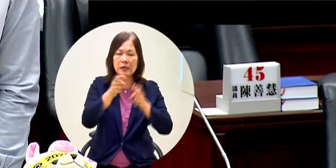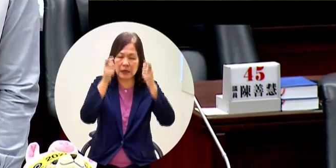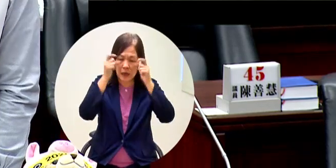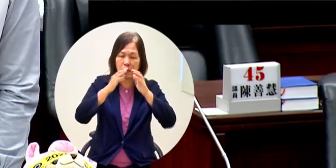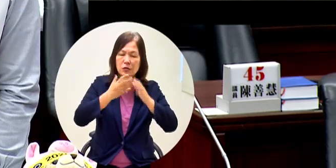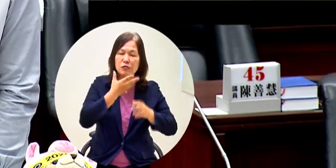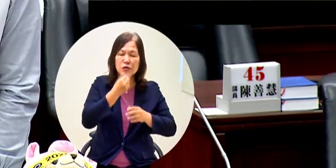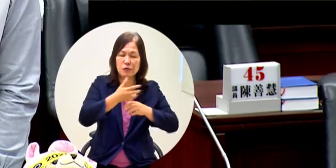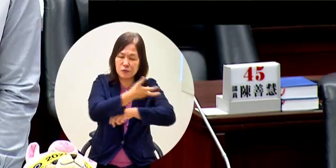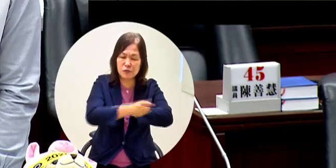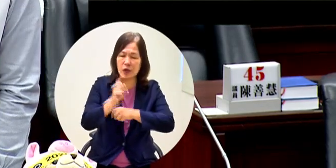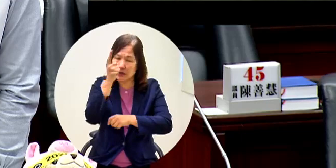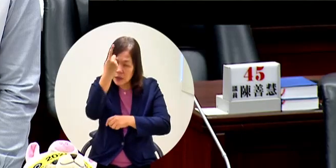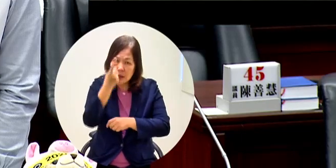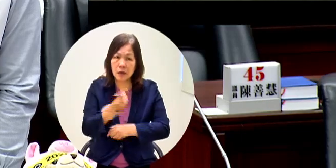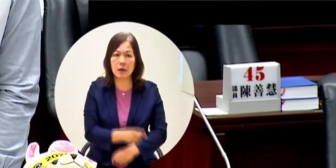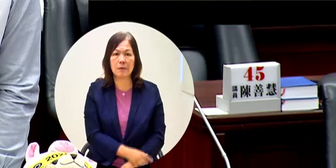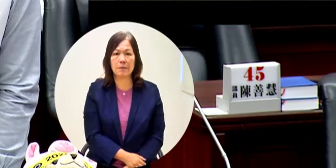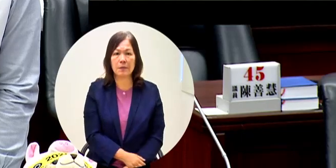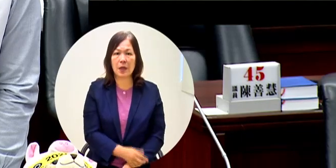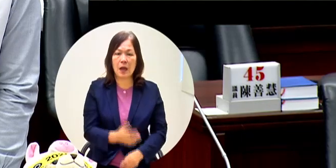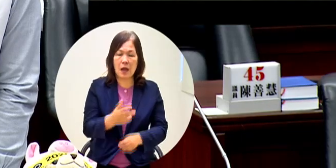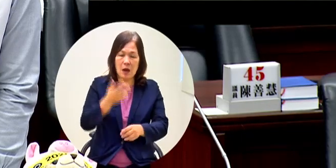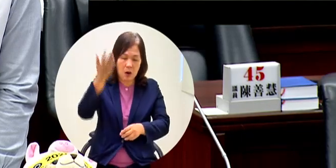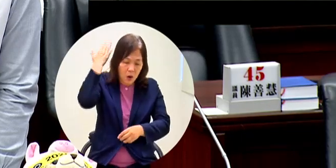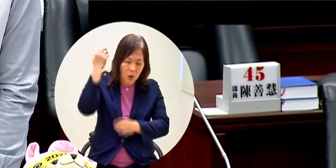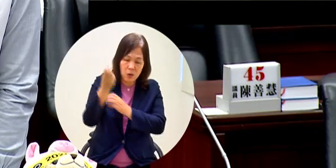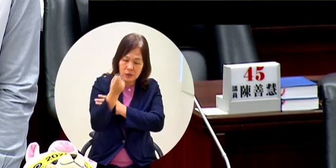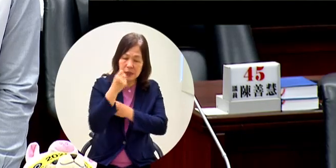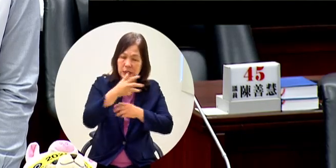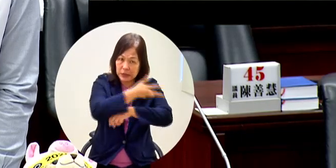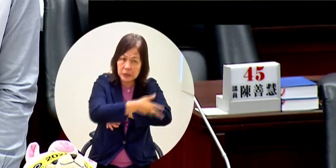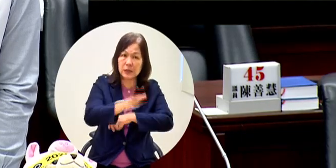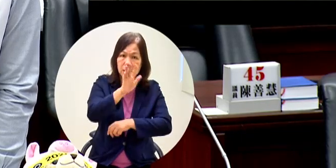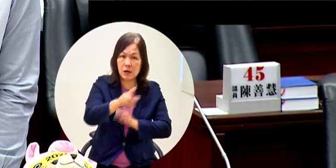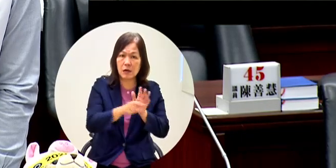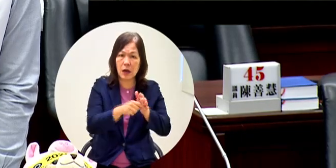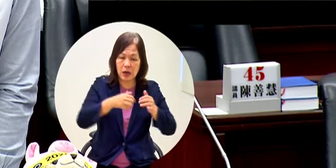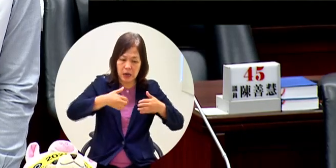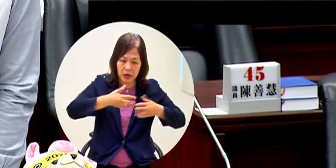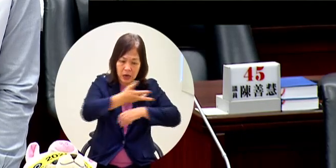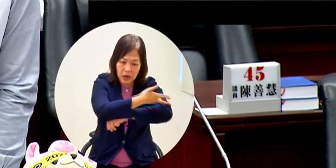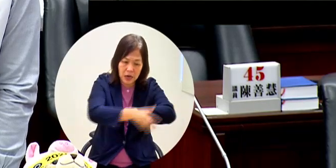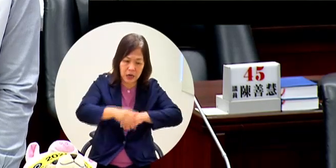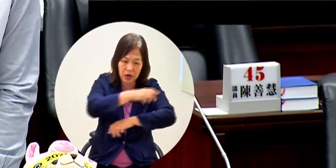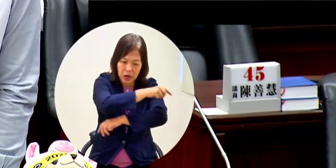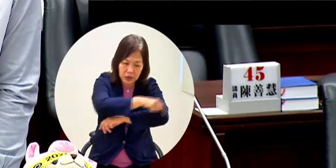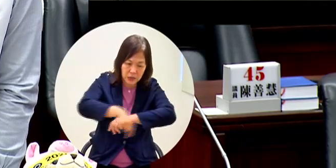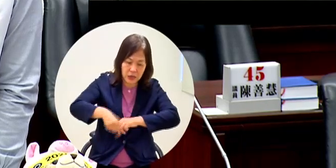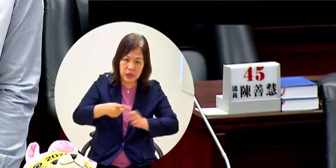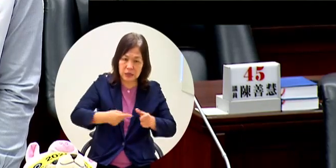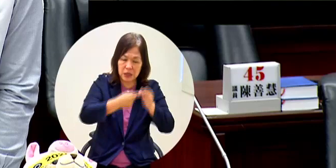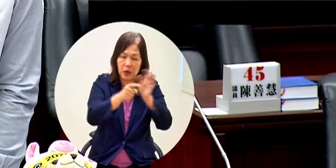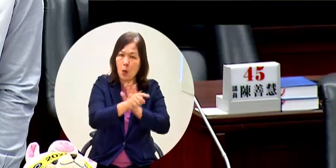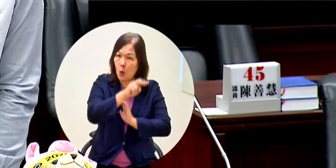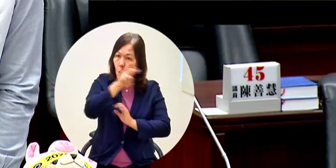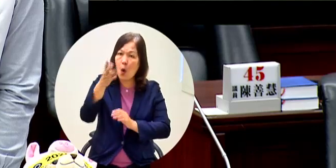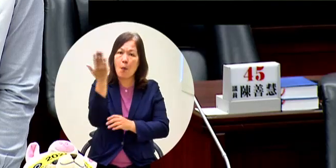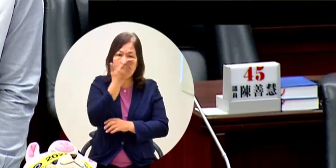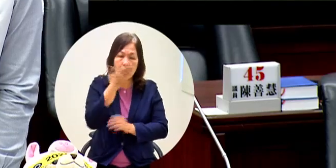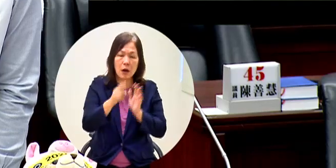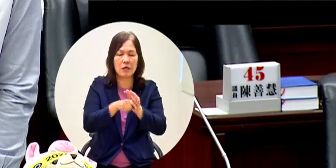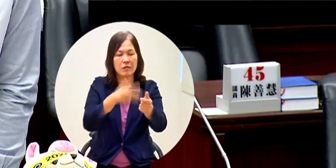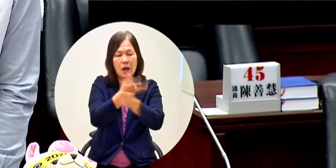一条尔？后下溪呢？这几个河岸第一排，这景观足水呢？啊，你放好安尼